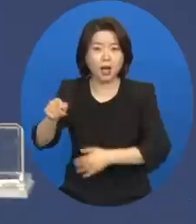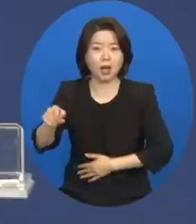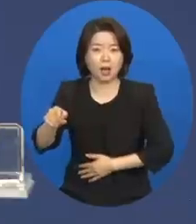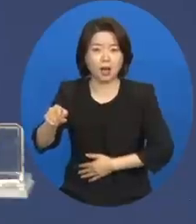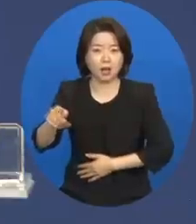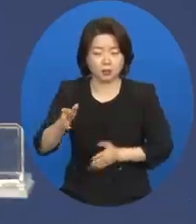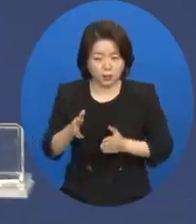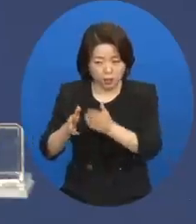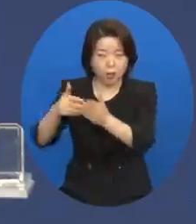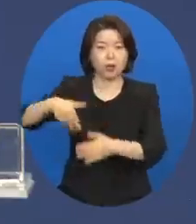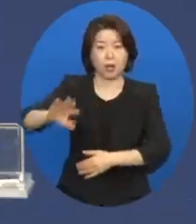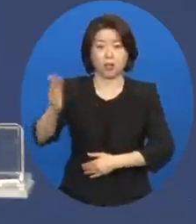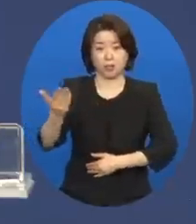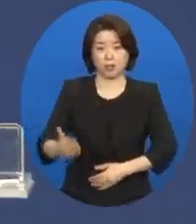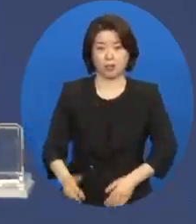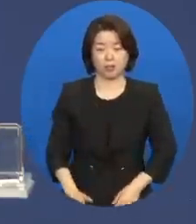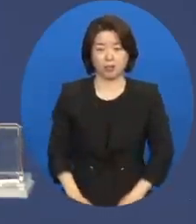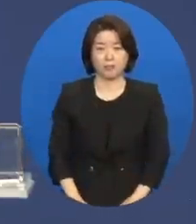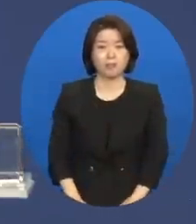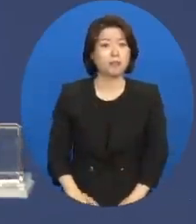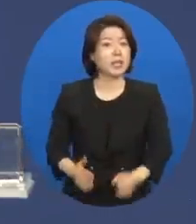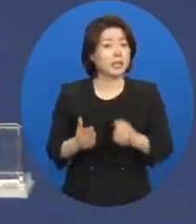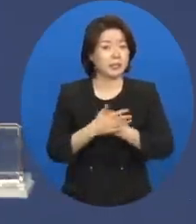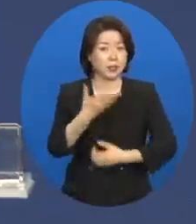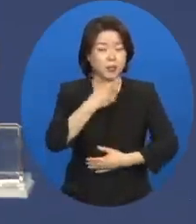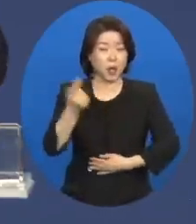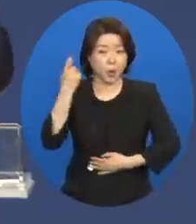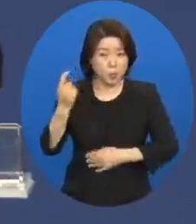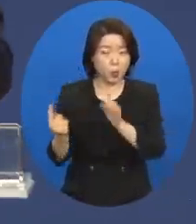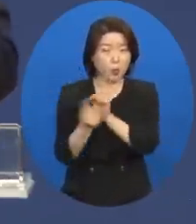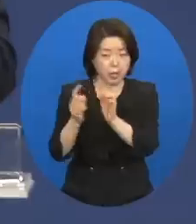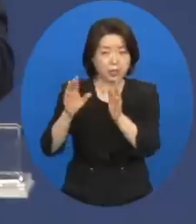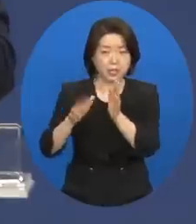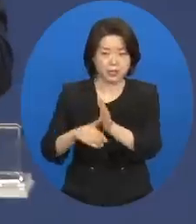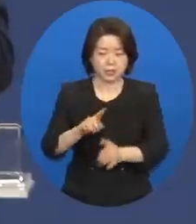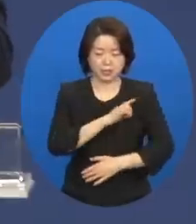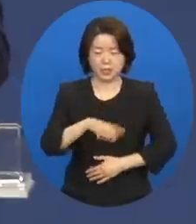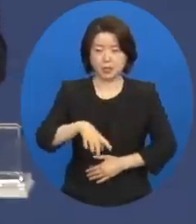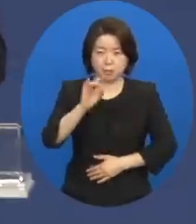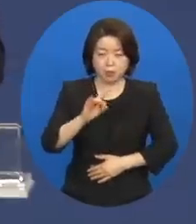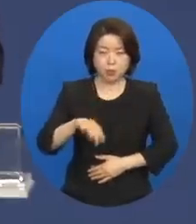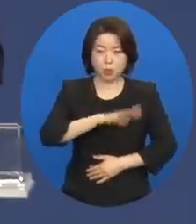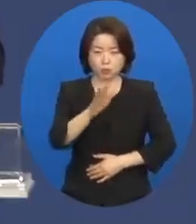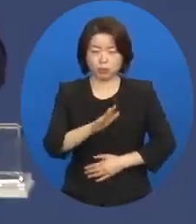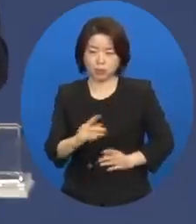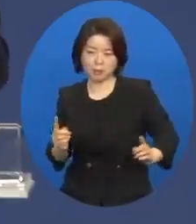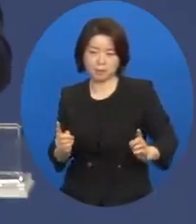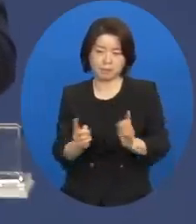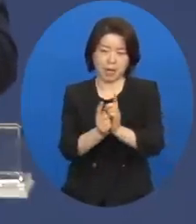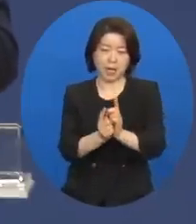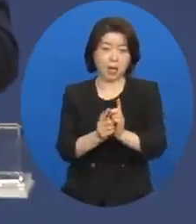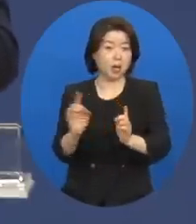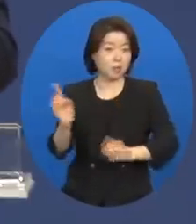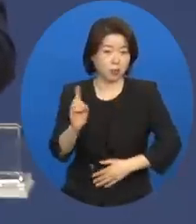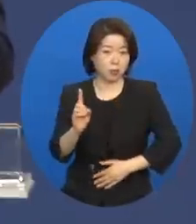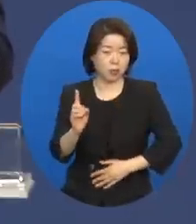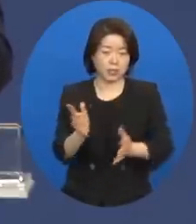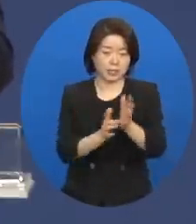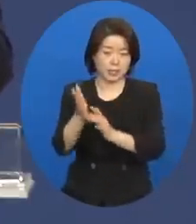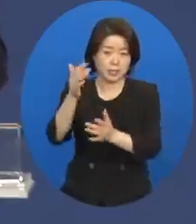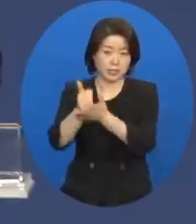향할 수밖에 없어요. 그러니까 복음을 만날 때 제일 먼저 우리가 부딪혀져야 되는 게 바로 뭐냐면